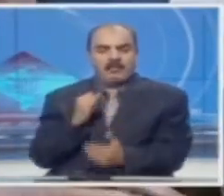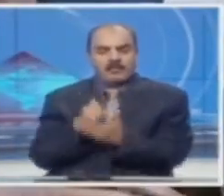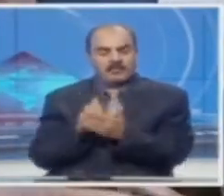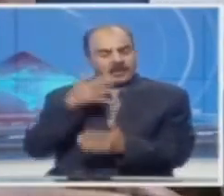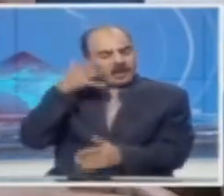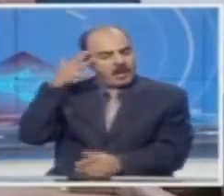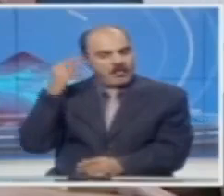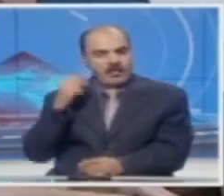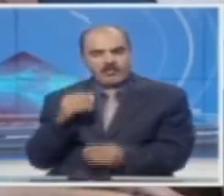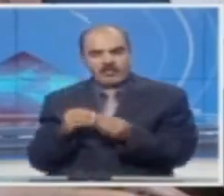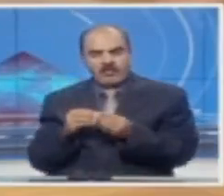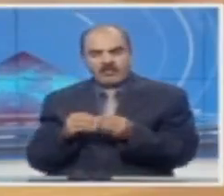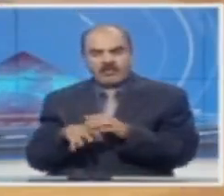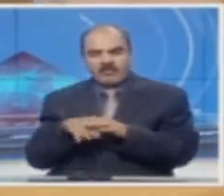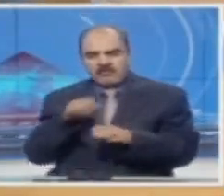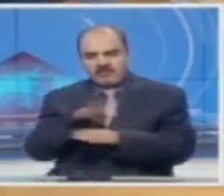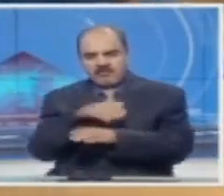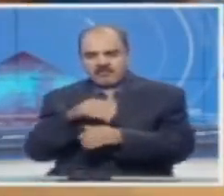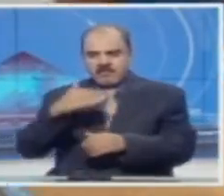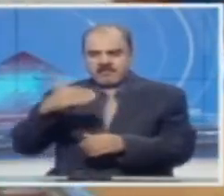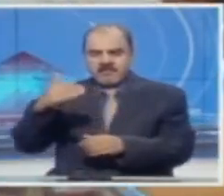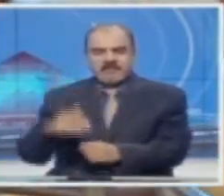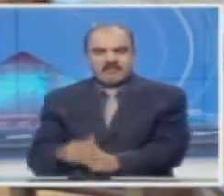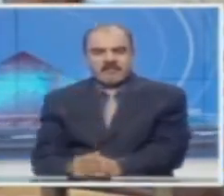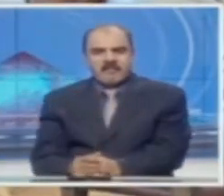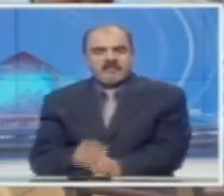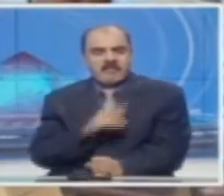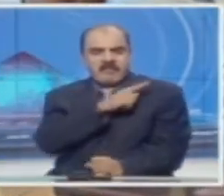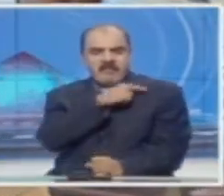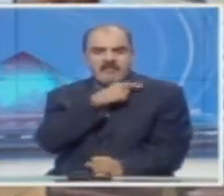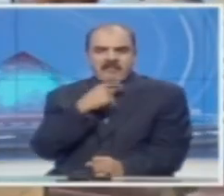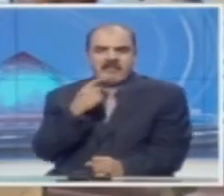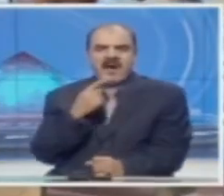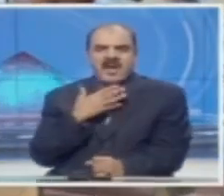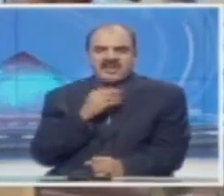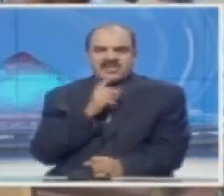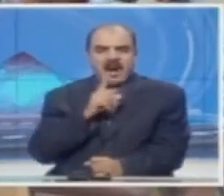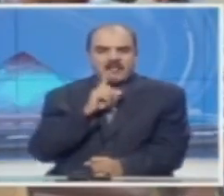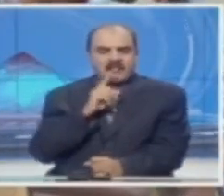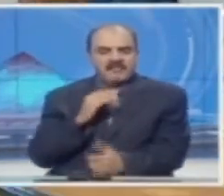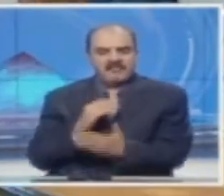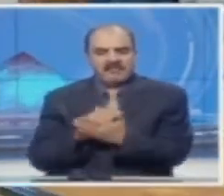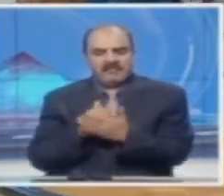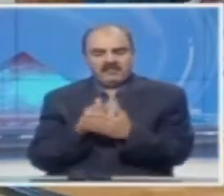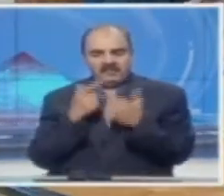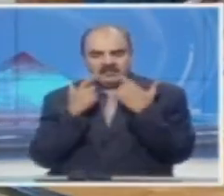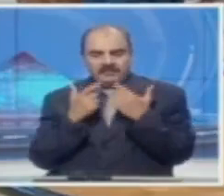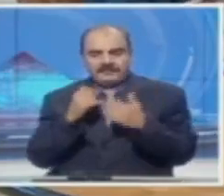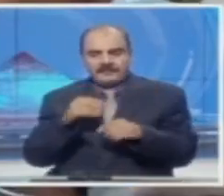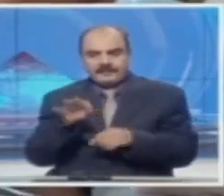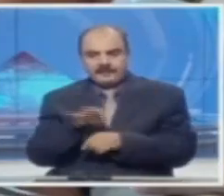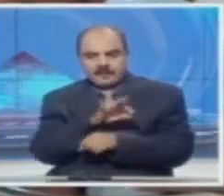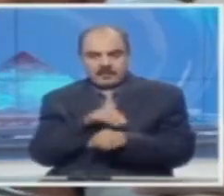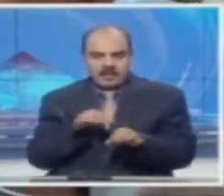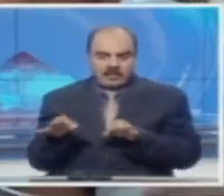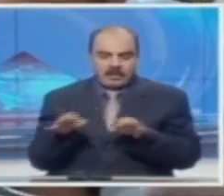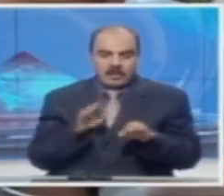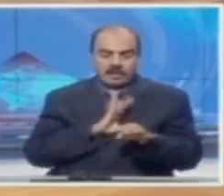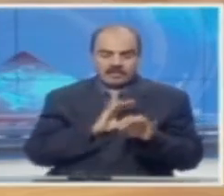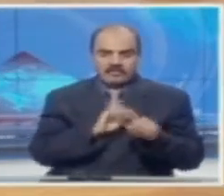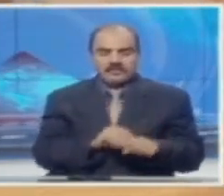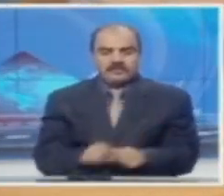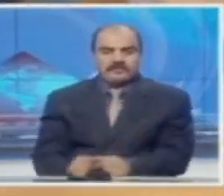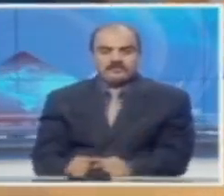رئيس الجمهورية للتخطيط العمراني واللواء اركان حرب هشام السويفي رئيس الهيئة الهندسية للقوات